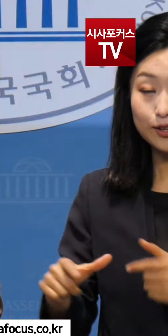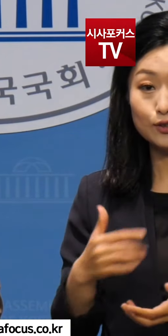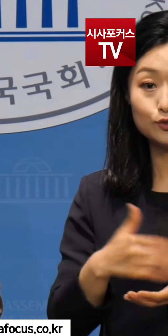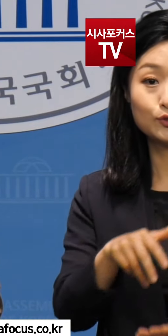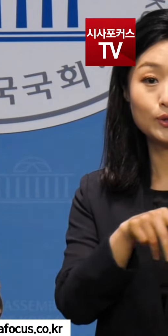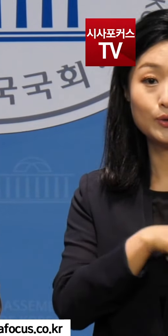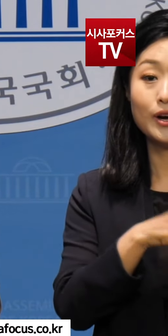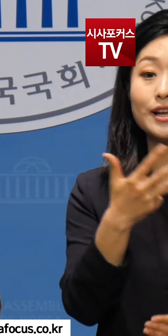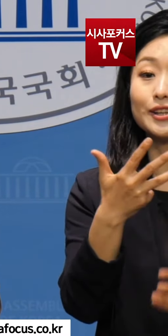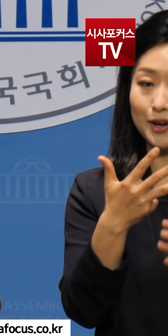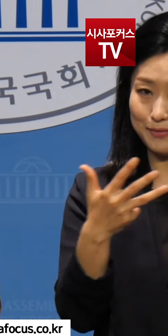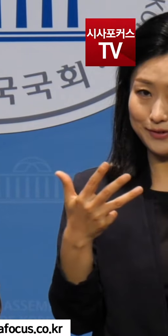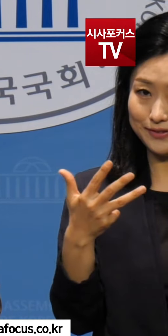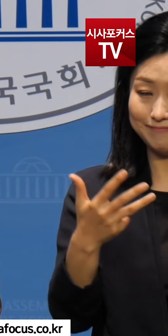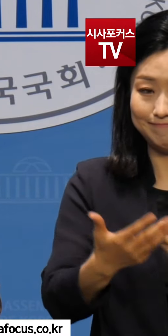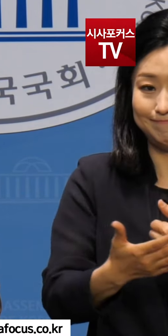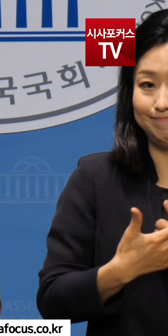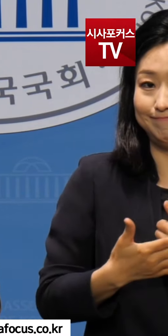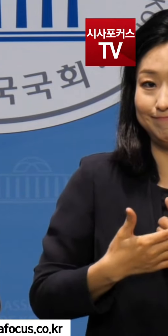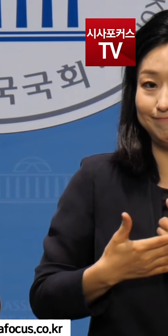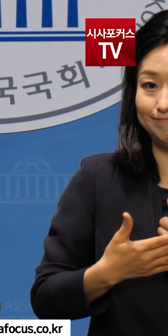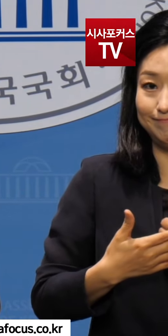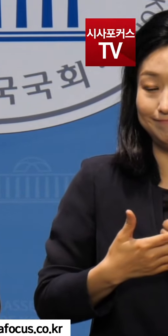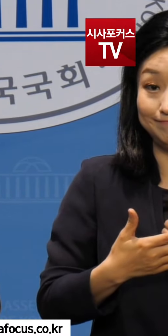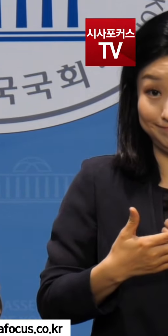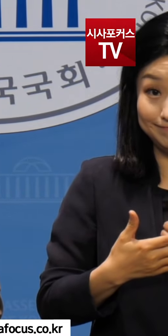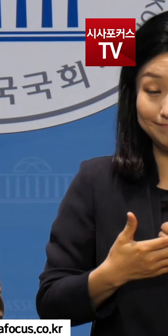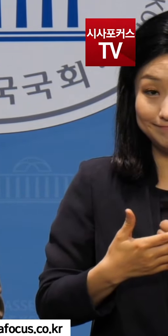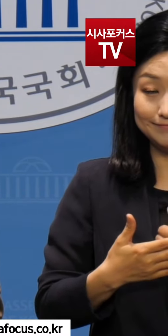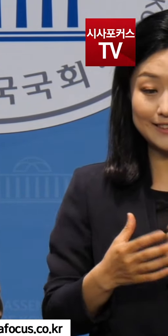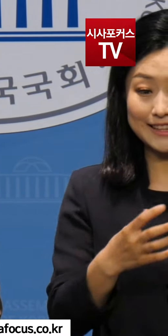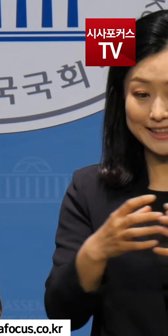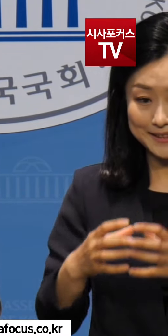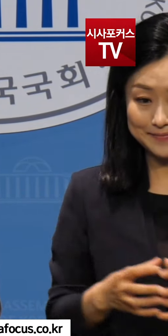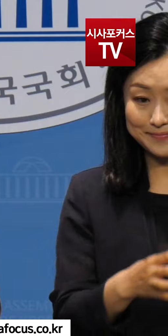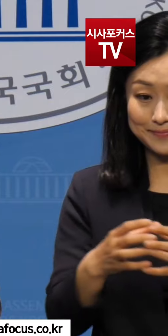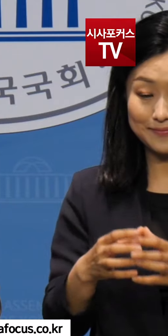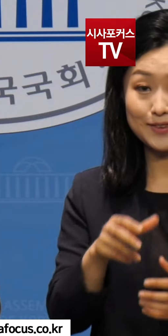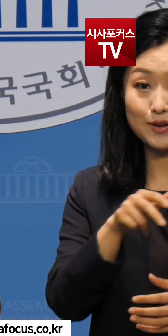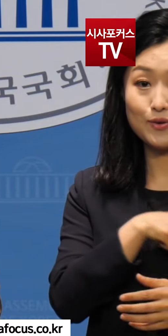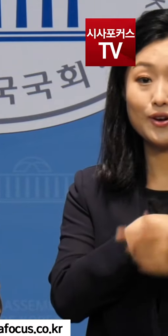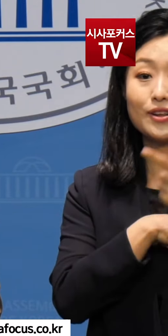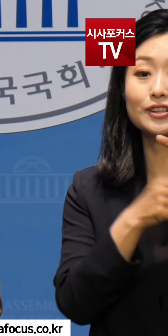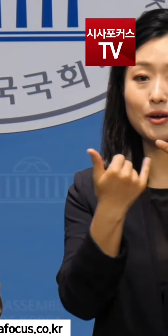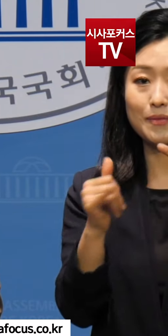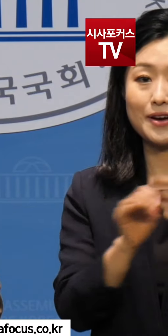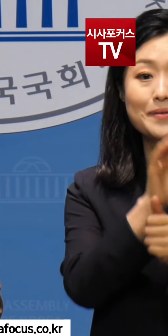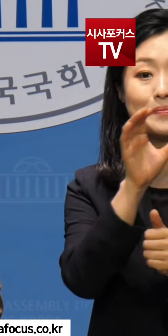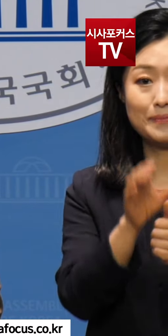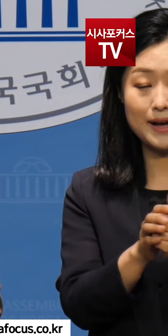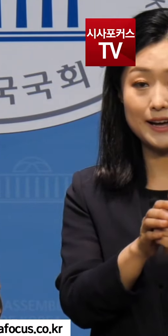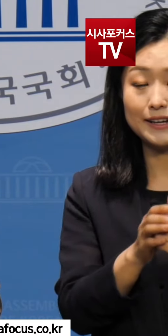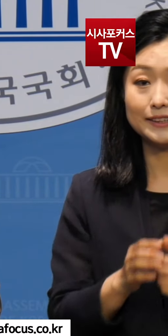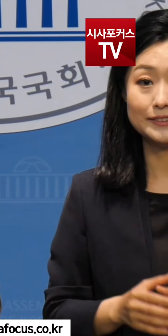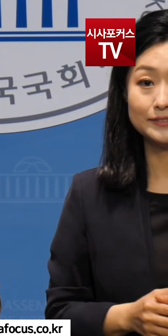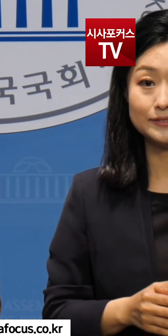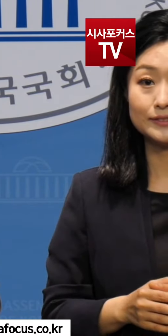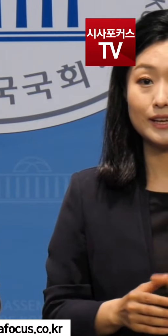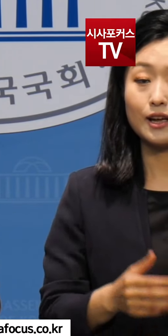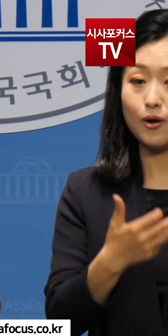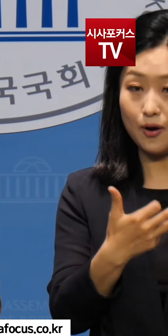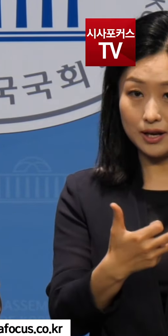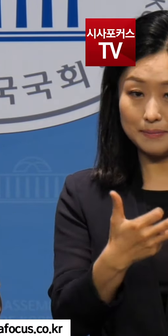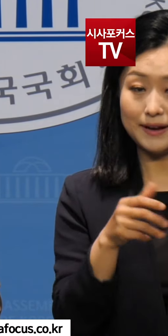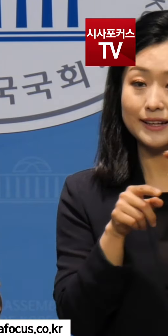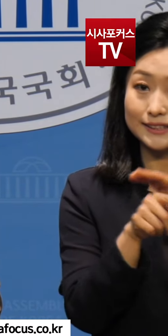국회의원의 힘이 되어줄 6분의 팀 광주 의원을 이촉합니다. 국립 5.18